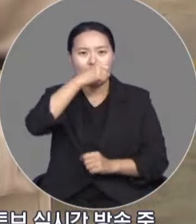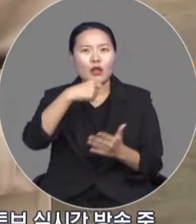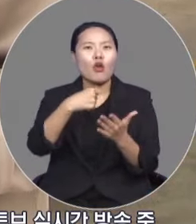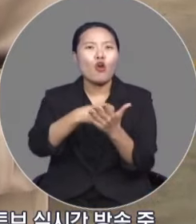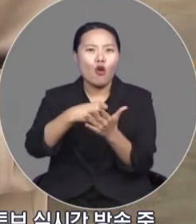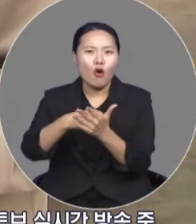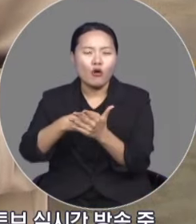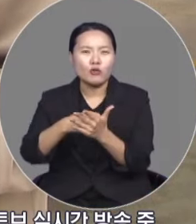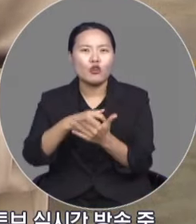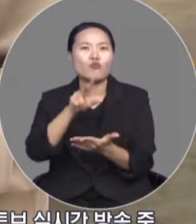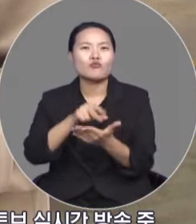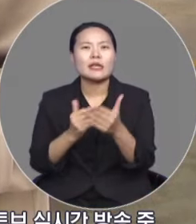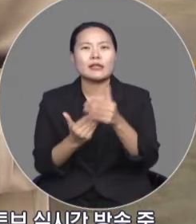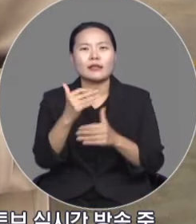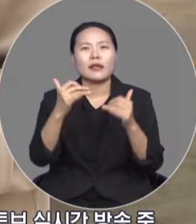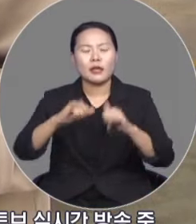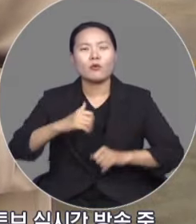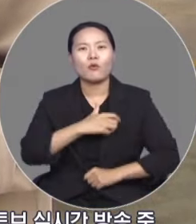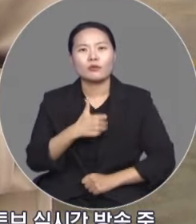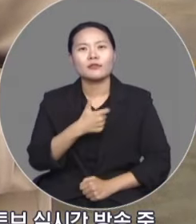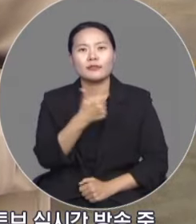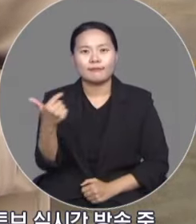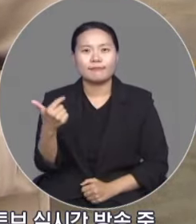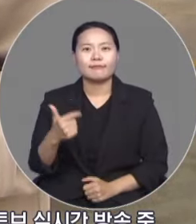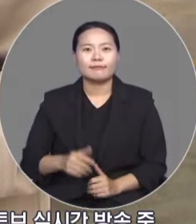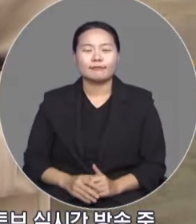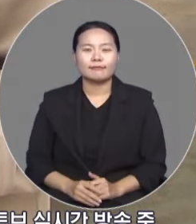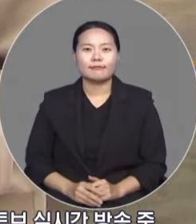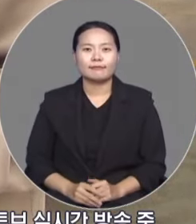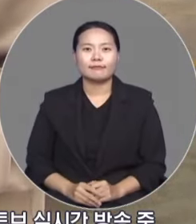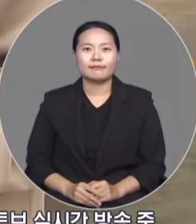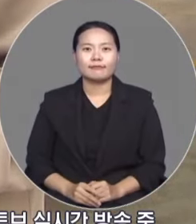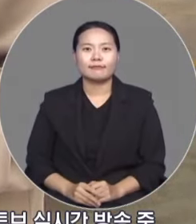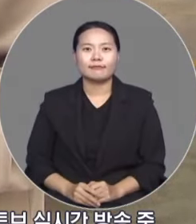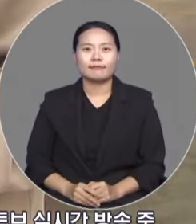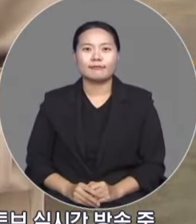예산의 발목을 잡지 않을까 우려되고 있습니다. UBC 뉴스 김영환입니다.